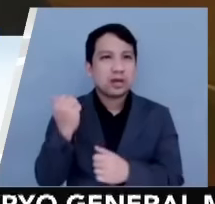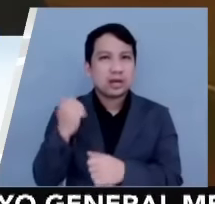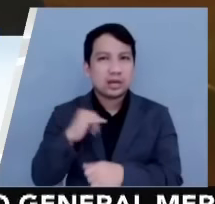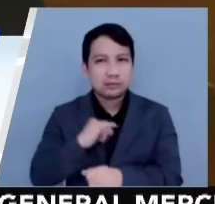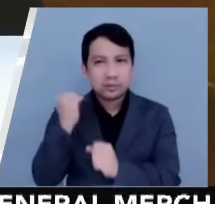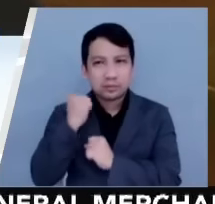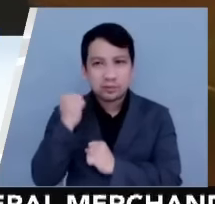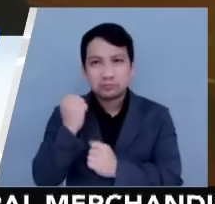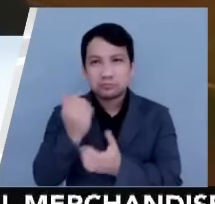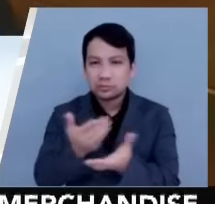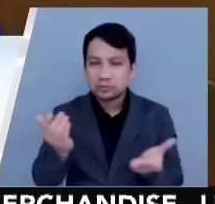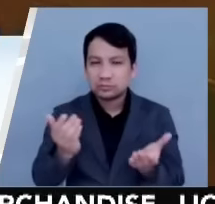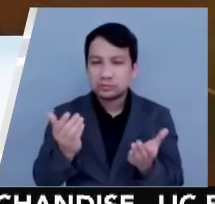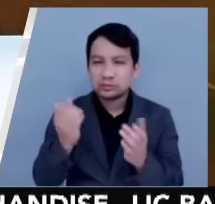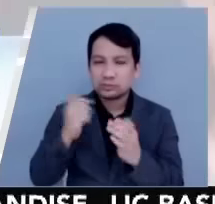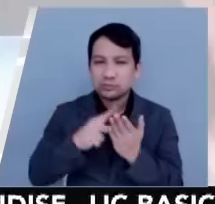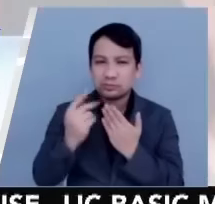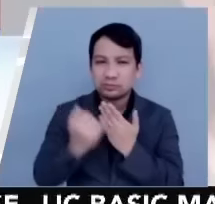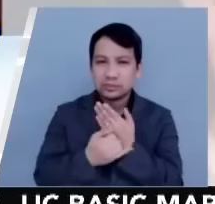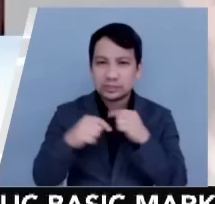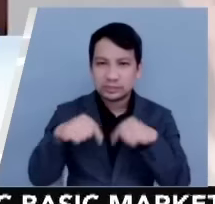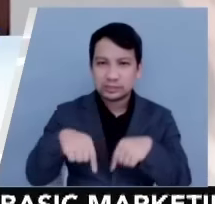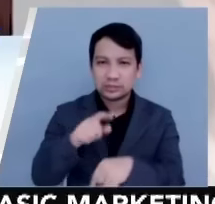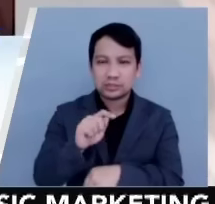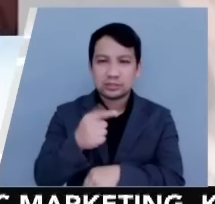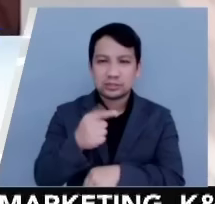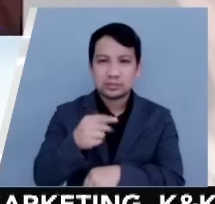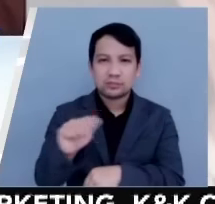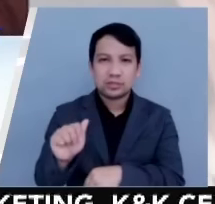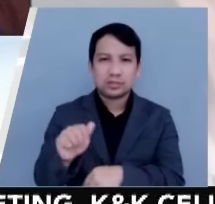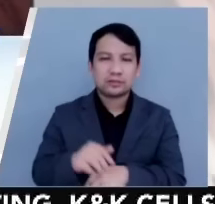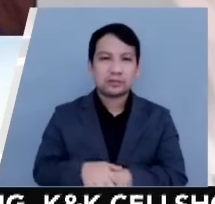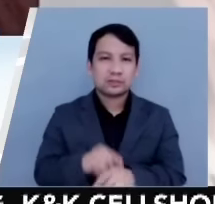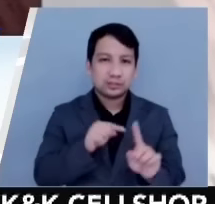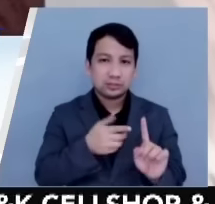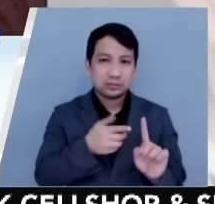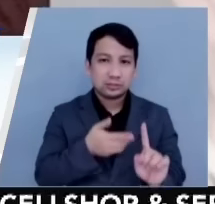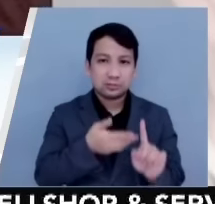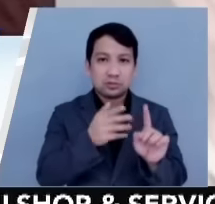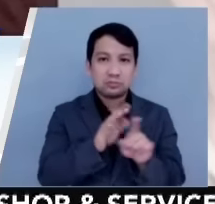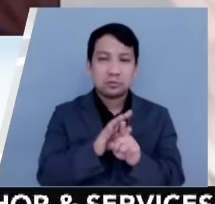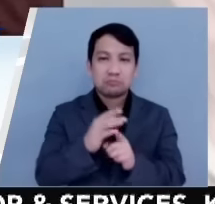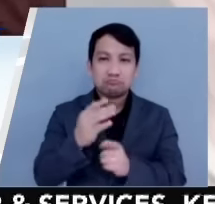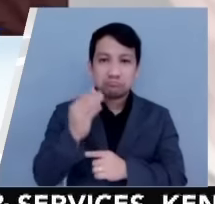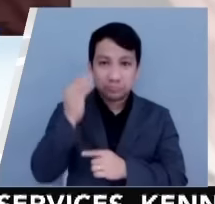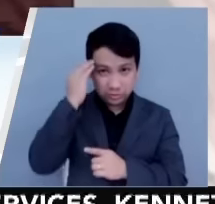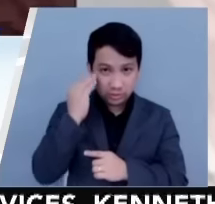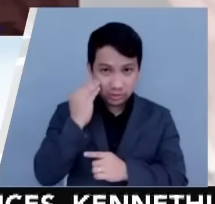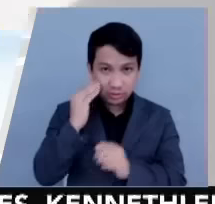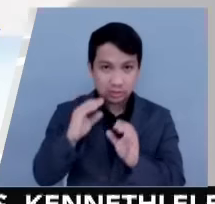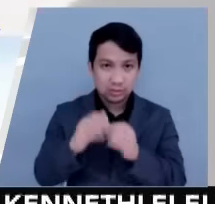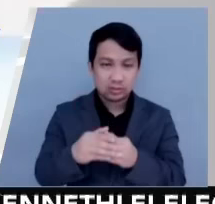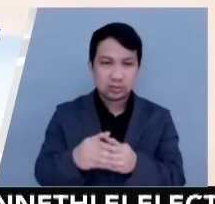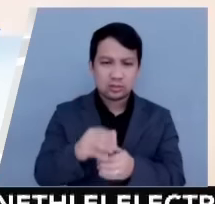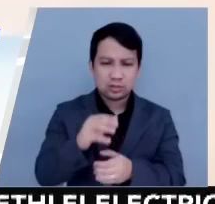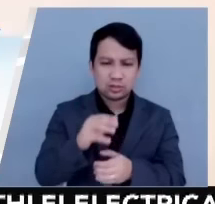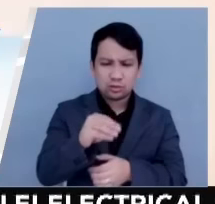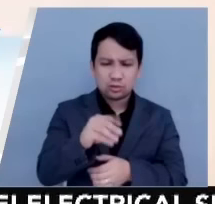lahat ng kanyang projects dito sa GMA. Bumida si Ji-soo sa ilang hit K-dramas, kabilang ang Moon Lover Scarlet Heart